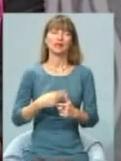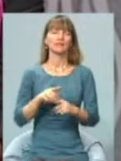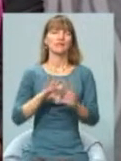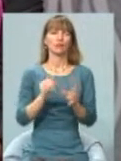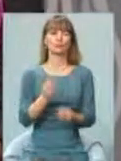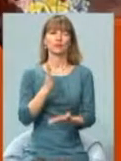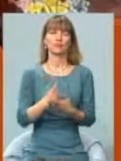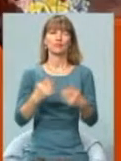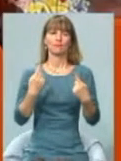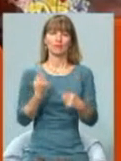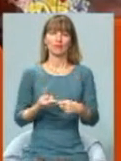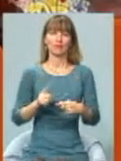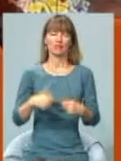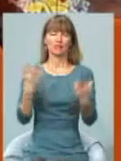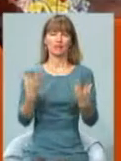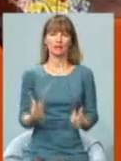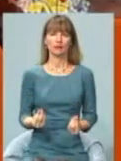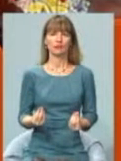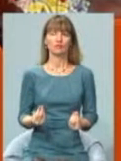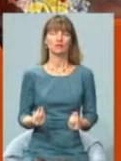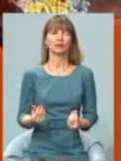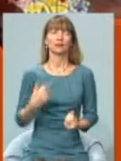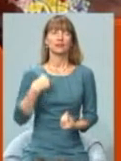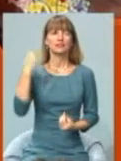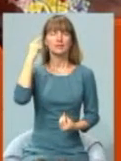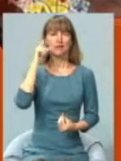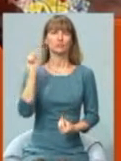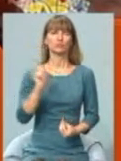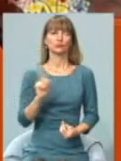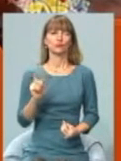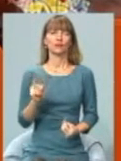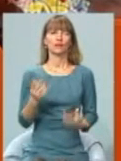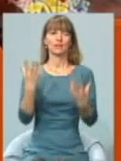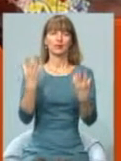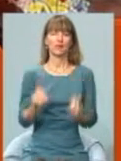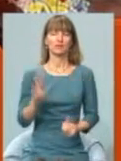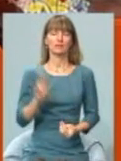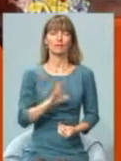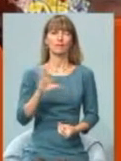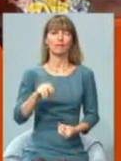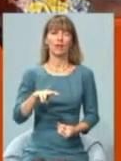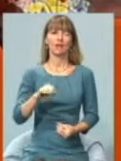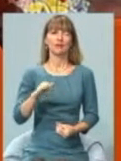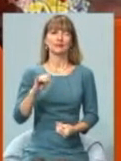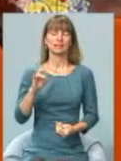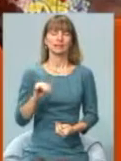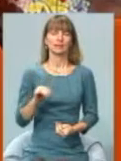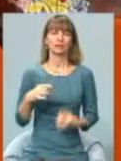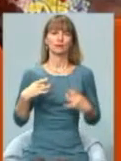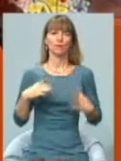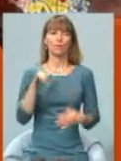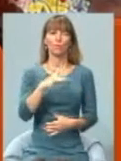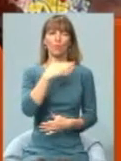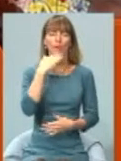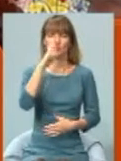саме у цей день? Як я знаю, то День Святого Валентина відзначають у